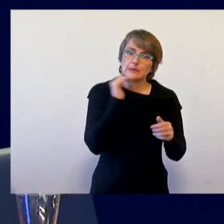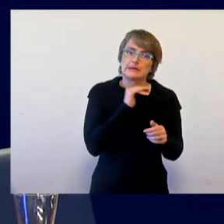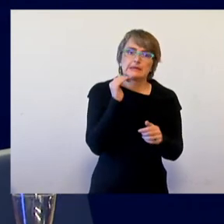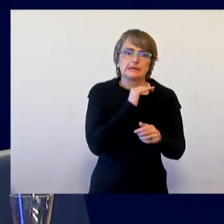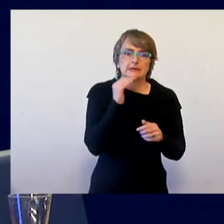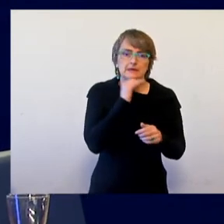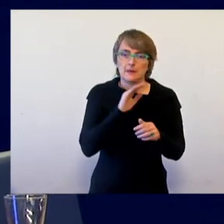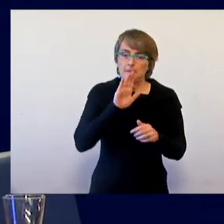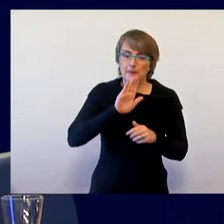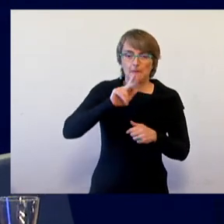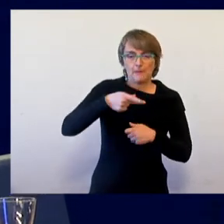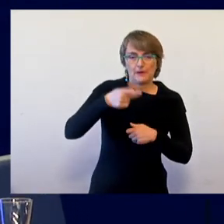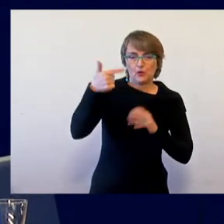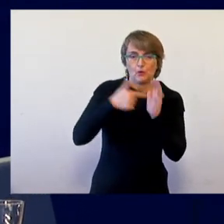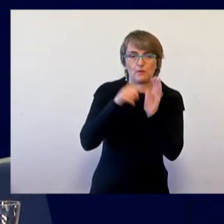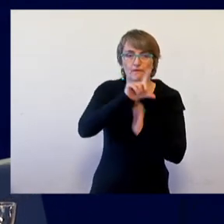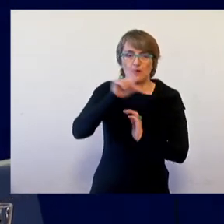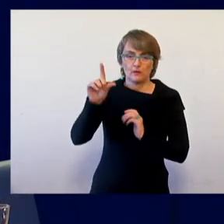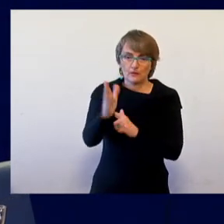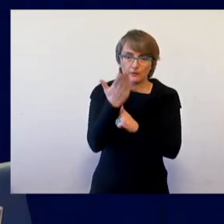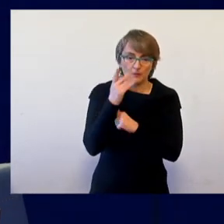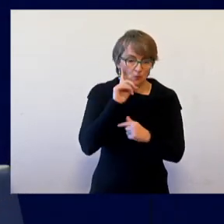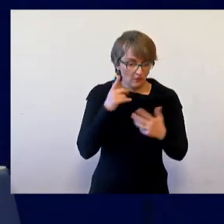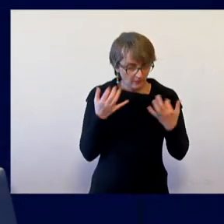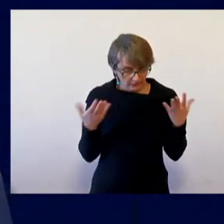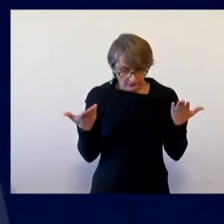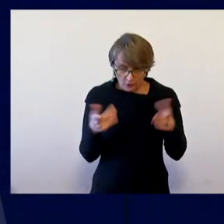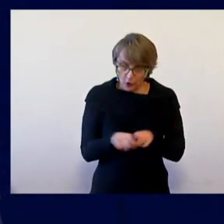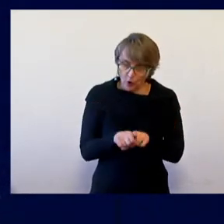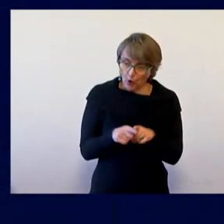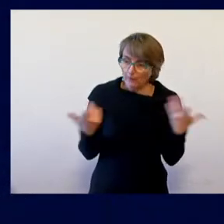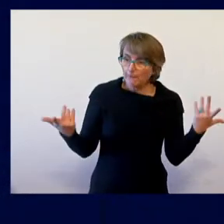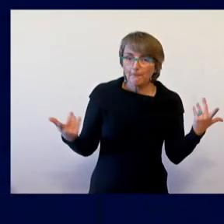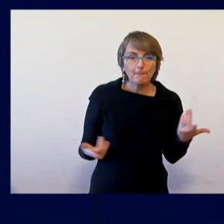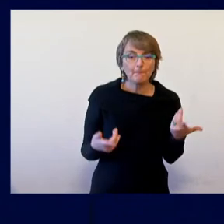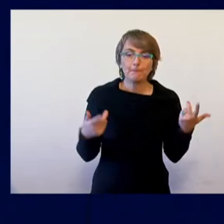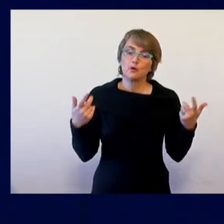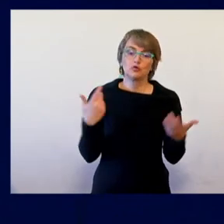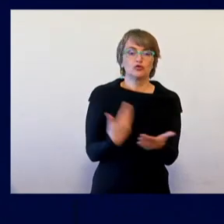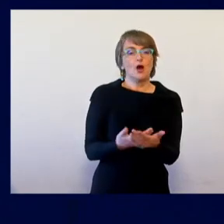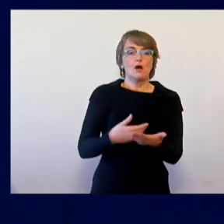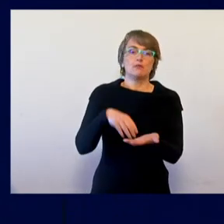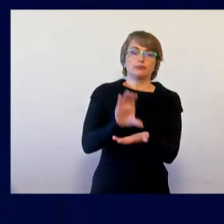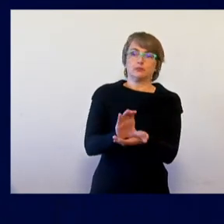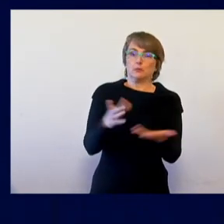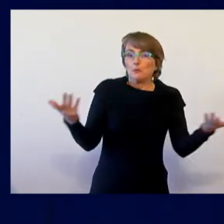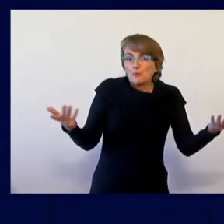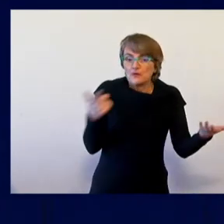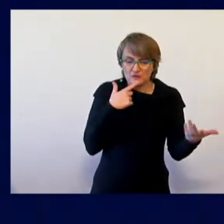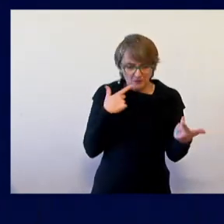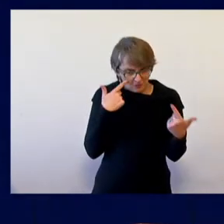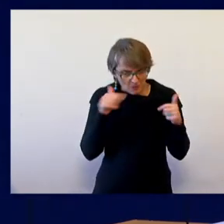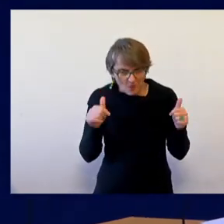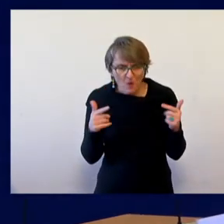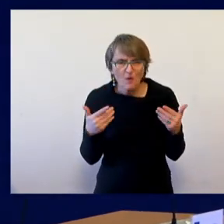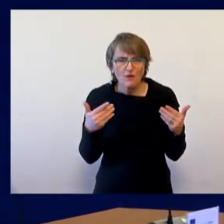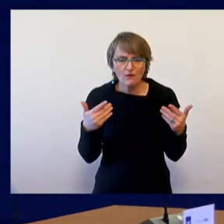primitif 2022 parce que là en l'état c'est clairement un chèque en blanc. On peut voir une dégradation de la qualité du nombre de pages qui nous sont